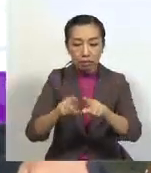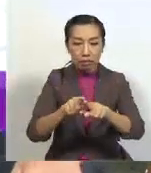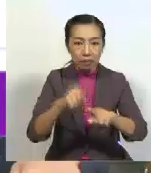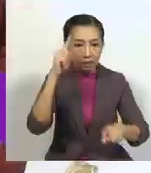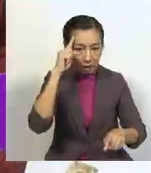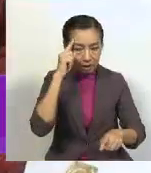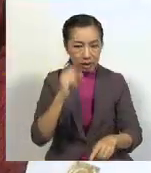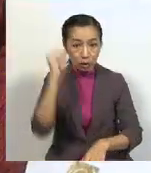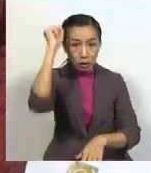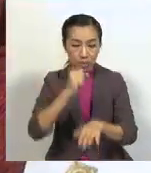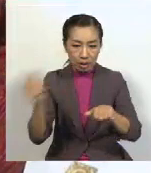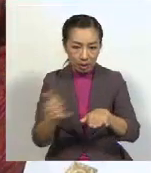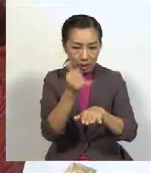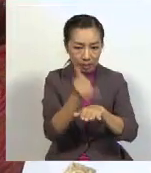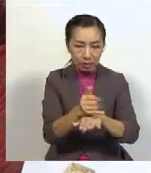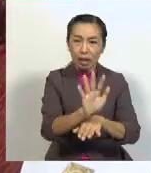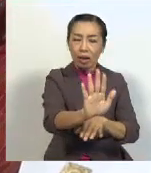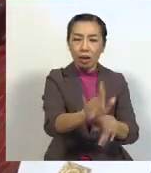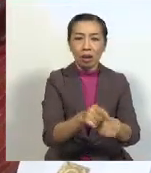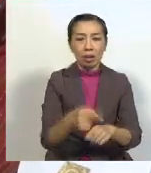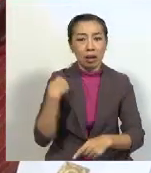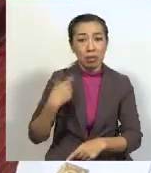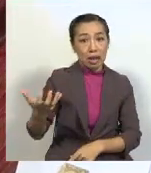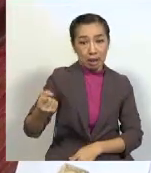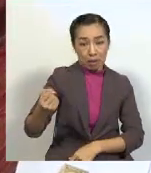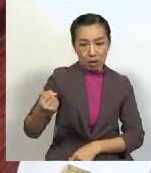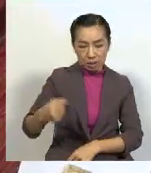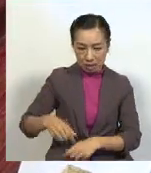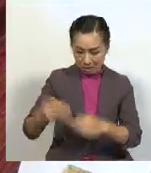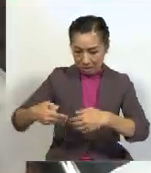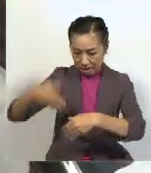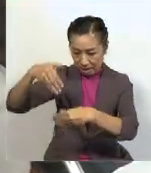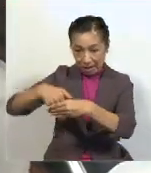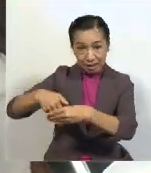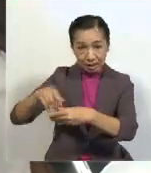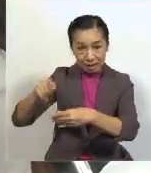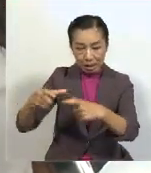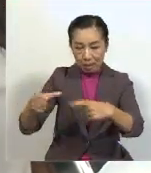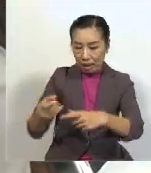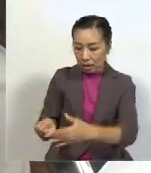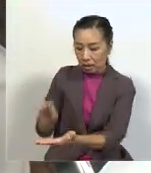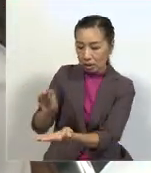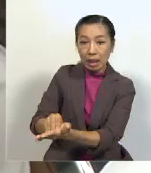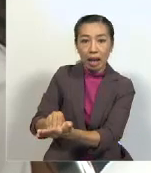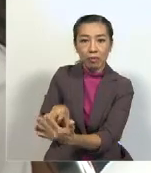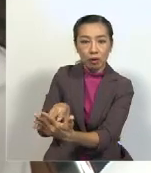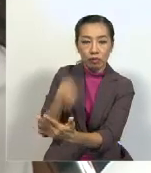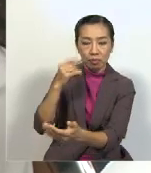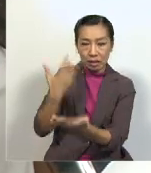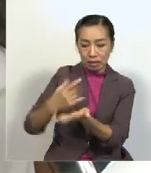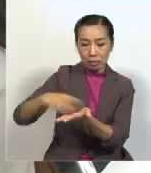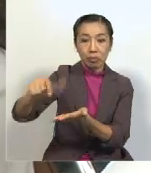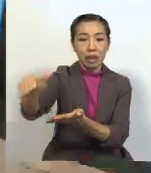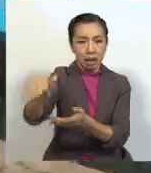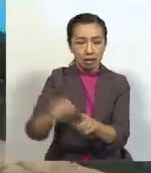ครื่อง EDC ของพนักงานเก็บค่าโดยสารขณะใช้บริการโดยบัตรโดยสารอิเล็กทรอนิกส์มีจำหน่ายบนรถโดยสารขอสมกทุก